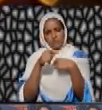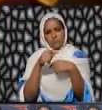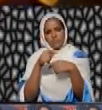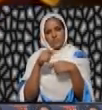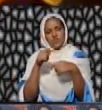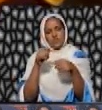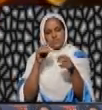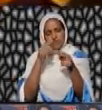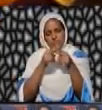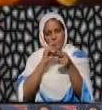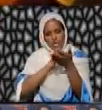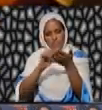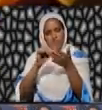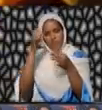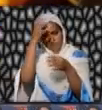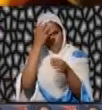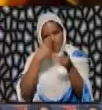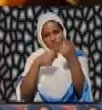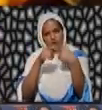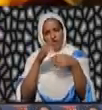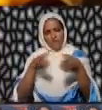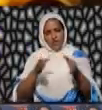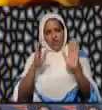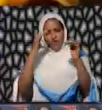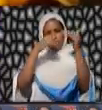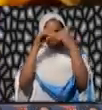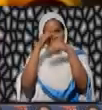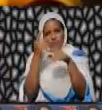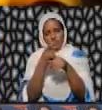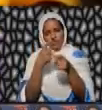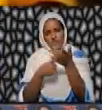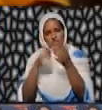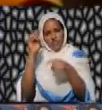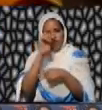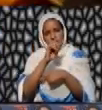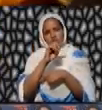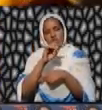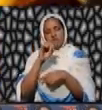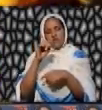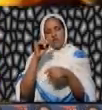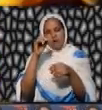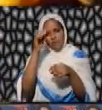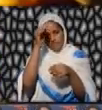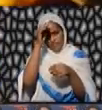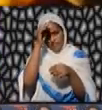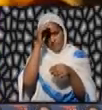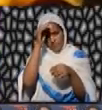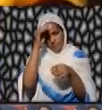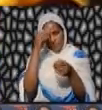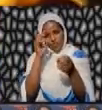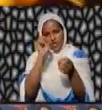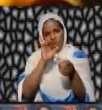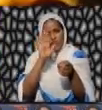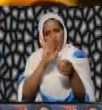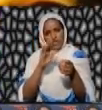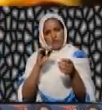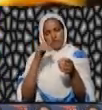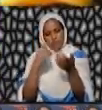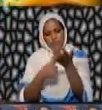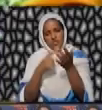ወይ ፈንፋድቀ በከመ ስማይክ ምድር ሳይን ዘልትን አበን ነው ይድግለን አብሳ ነው